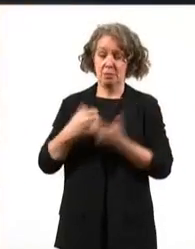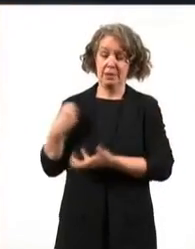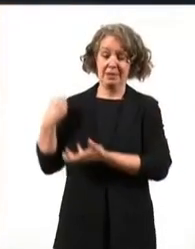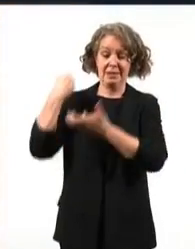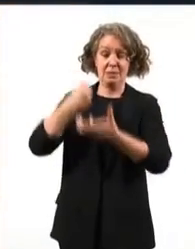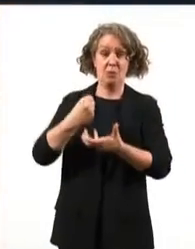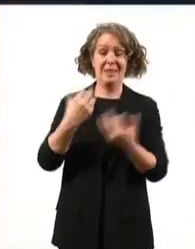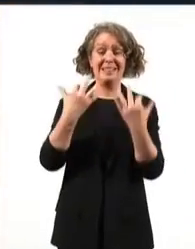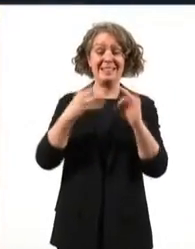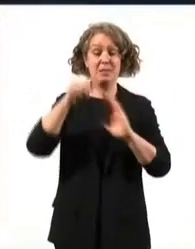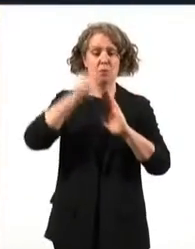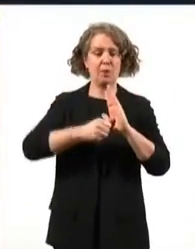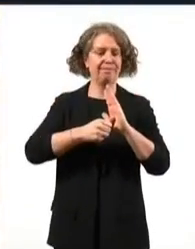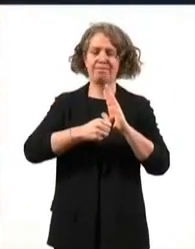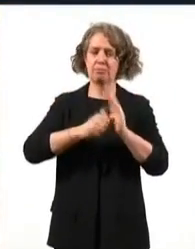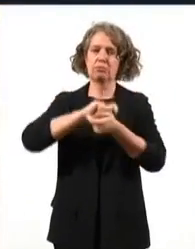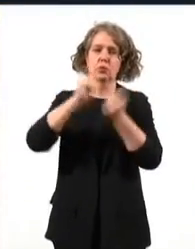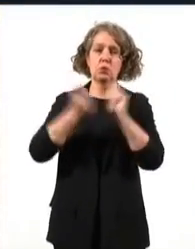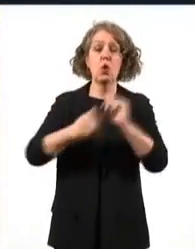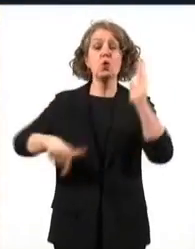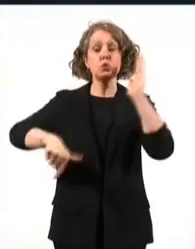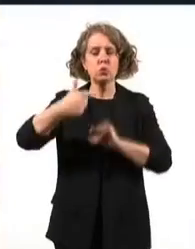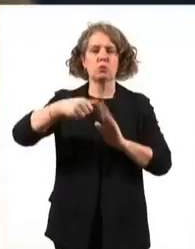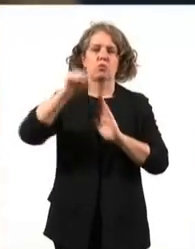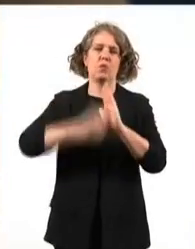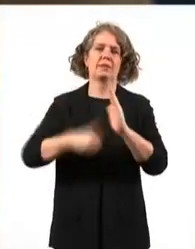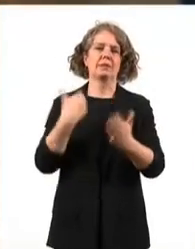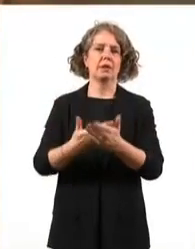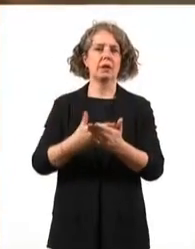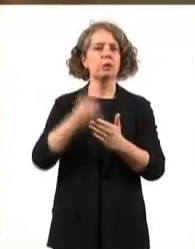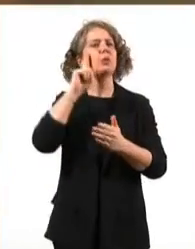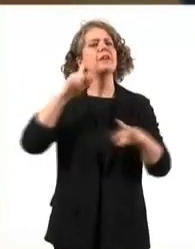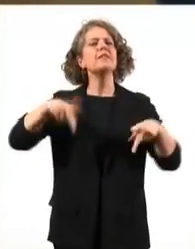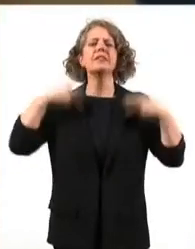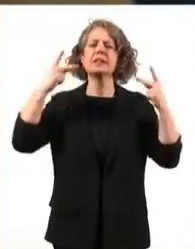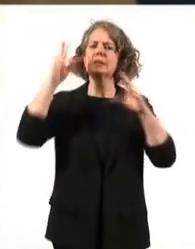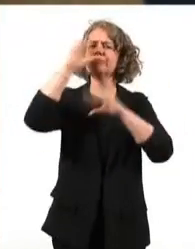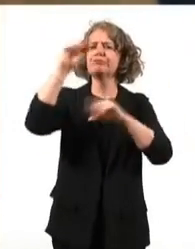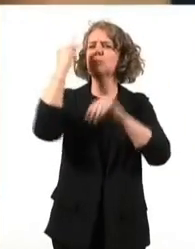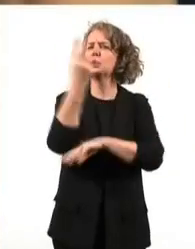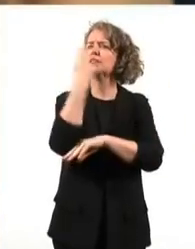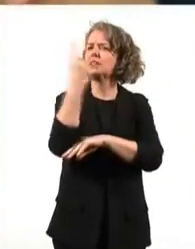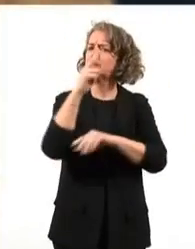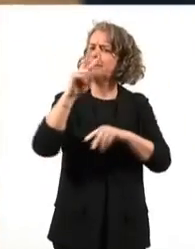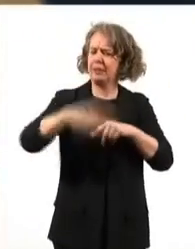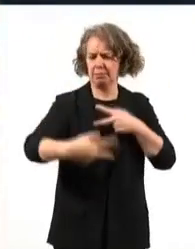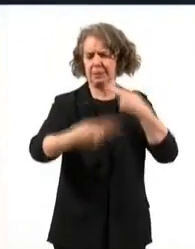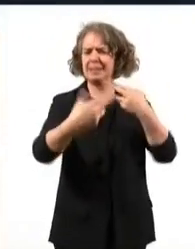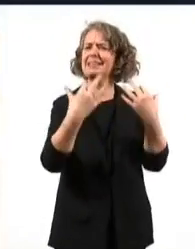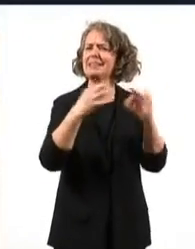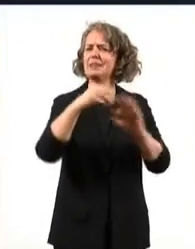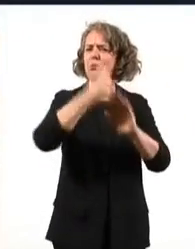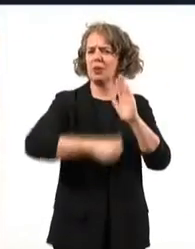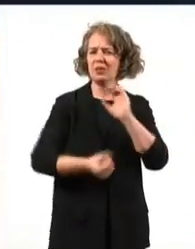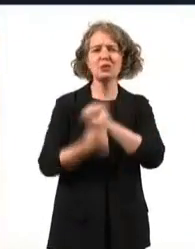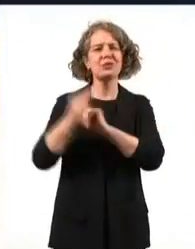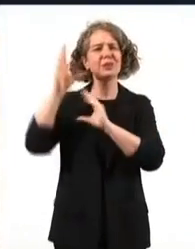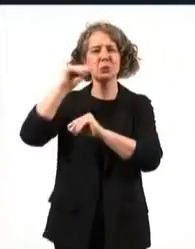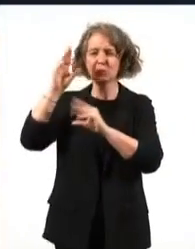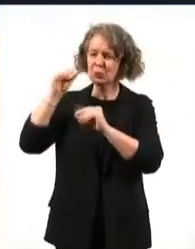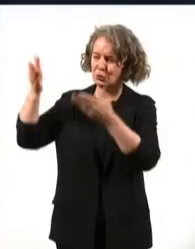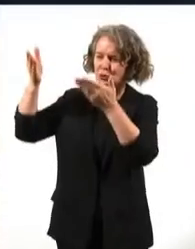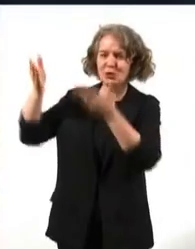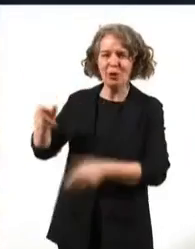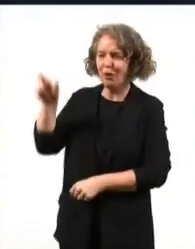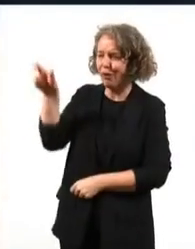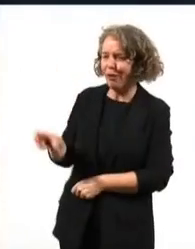mois à 12 mois. La vie universitaire dure 10 mois, c'est une réalité, mais la vie d'un étudiant, et en particulier la vie